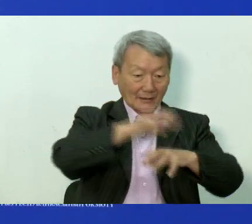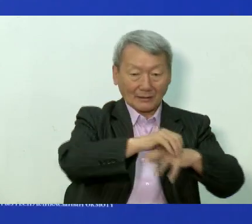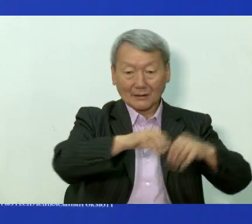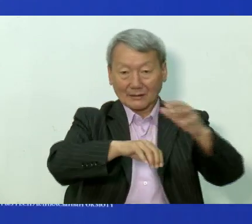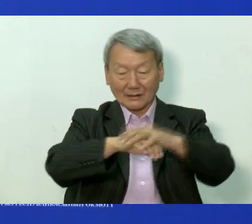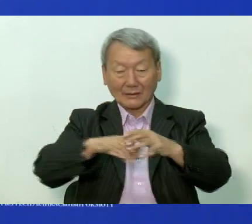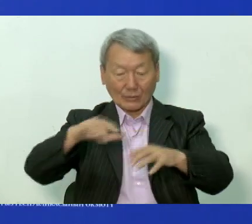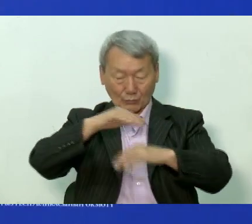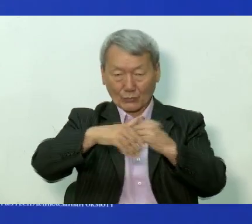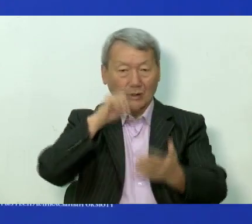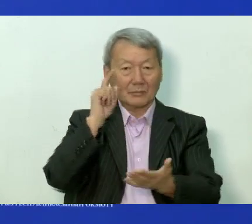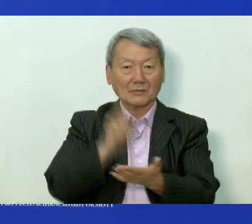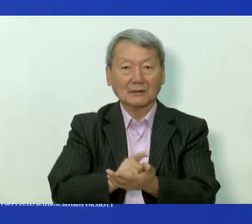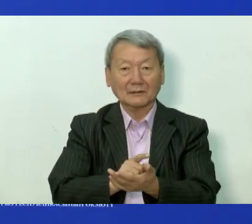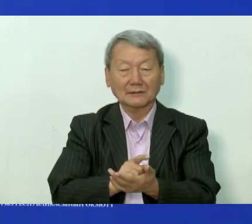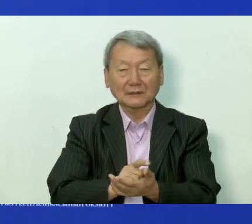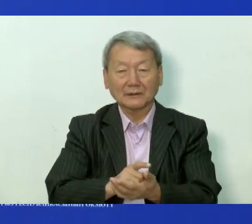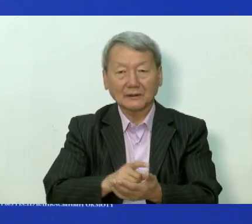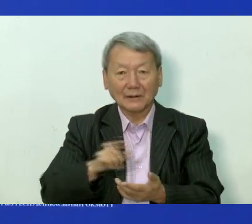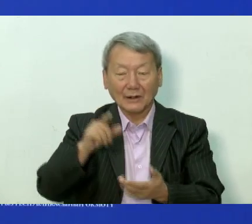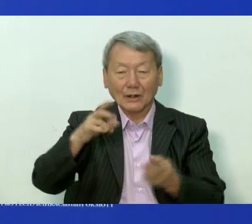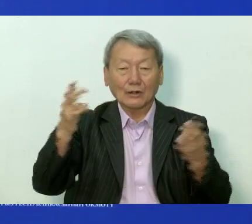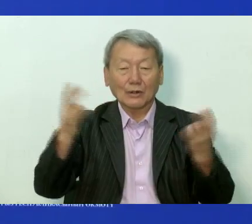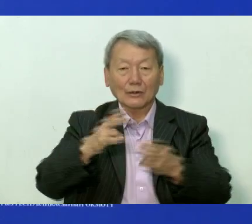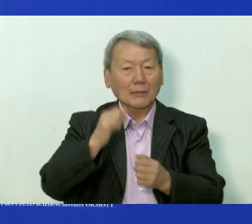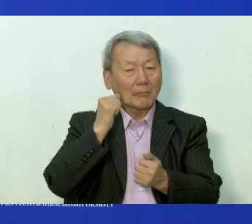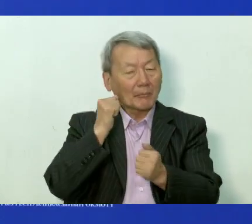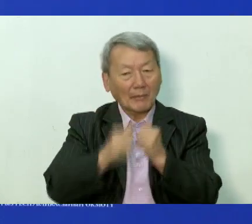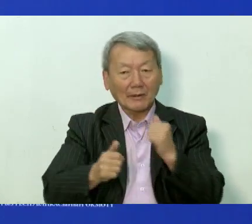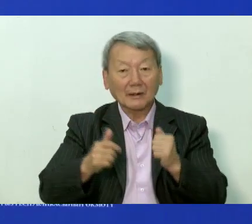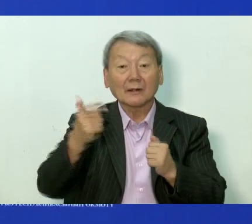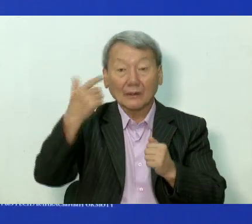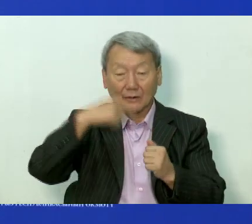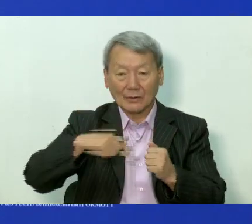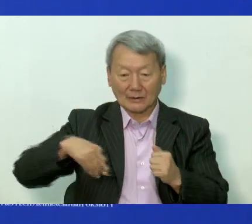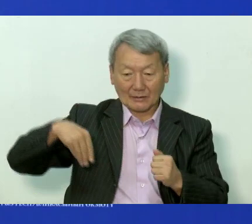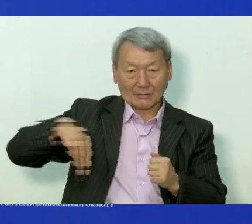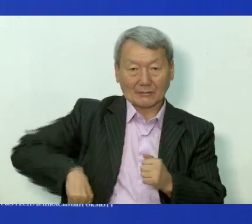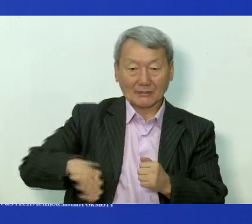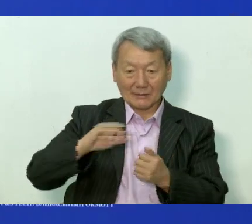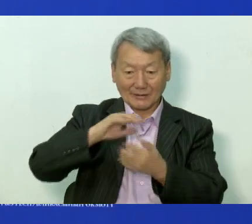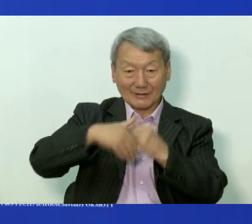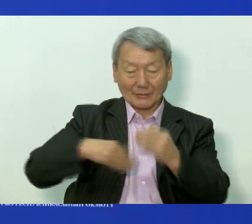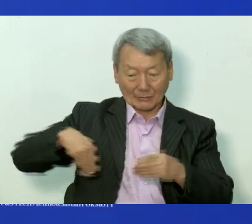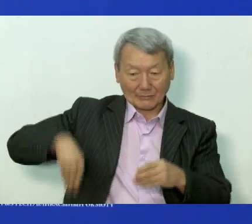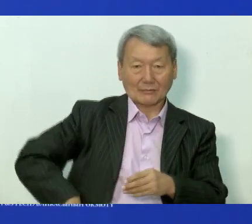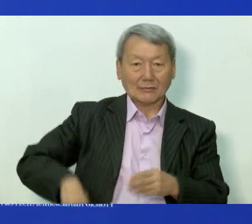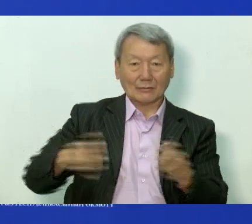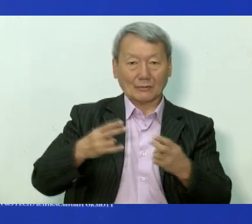обрабатывать руки. Поэтому нужно постоянно носить с собой антисептики.